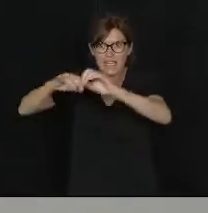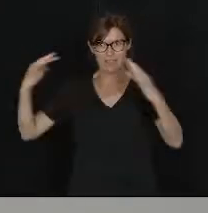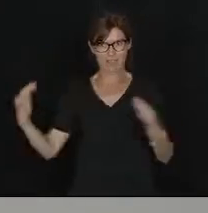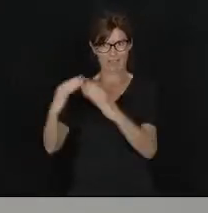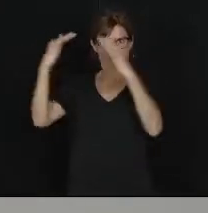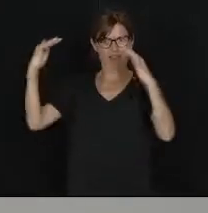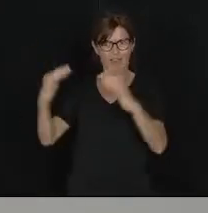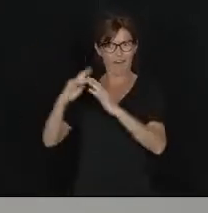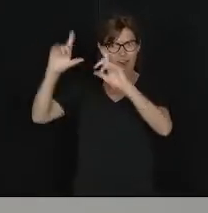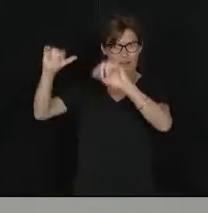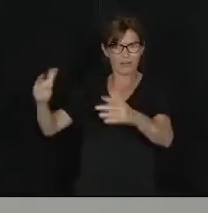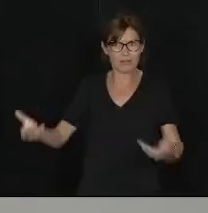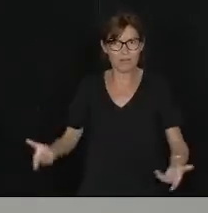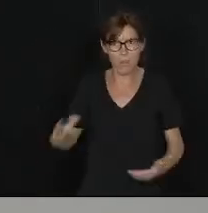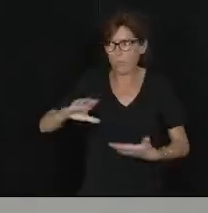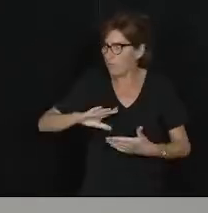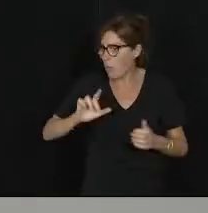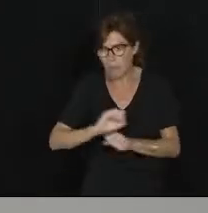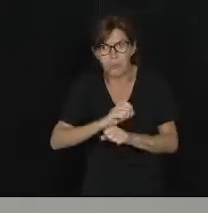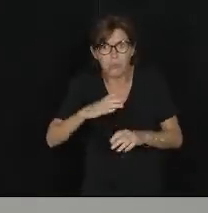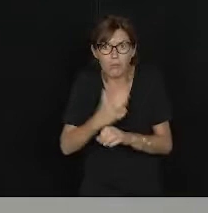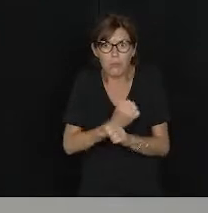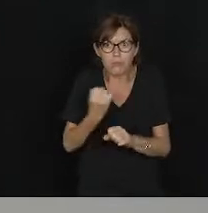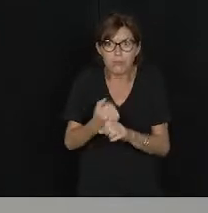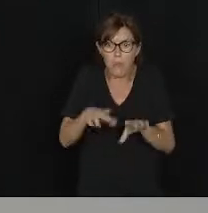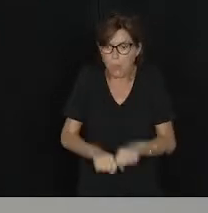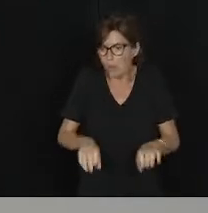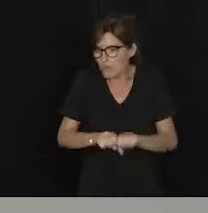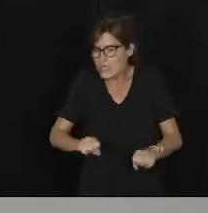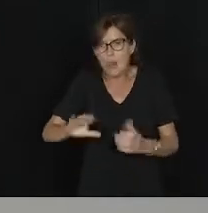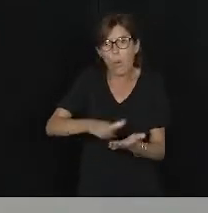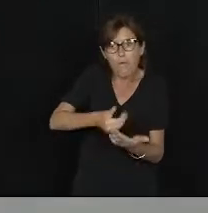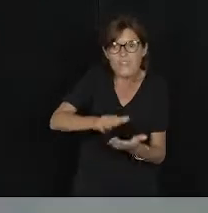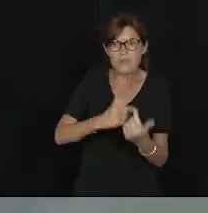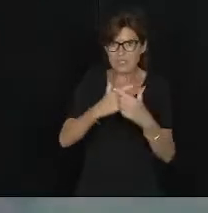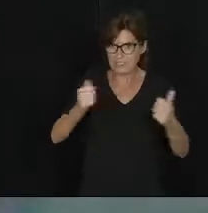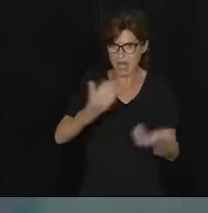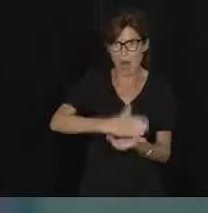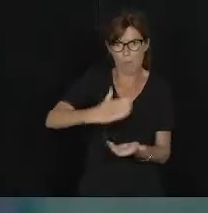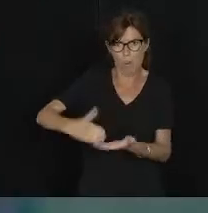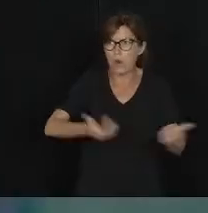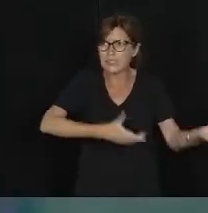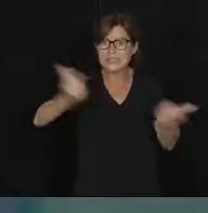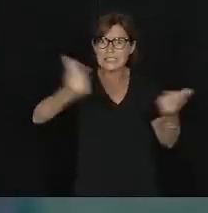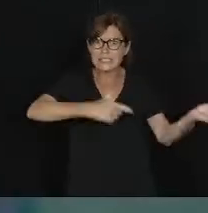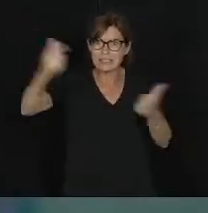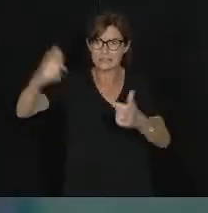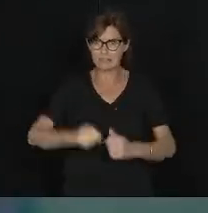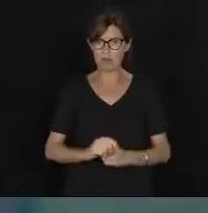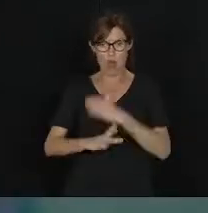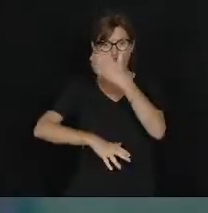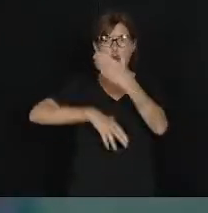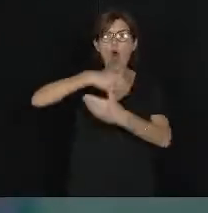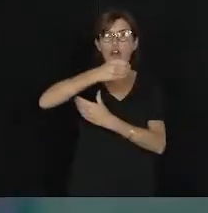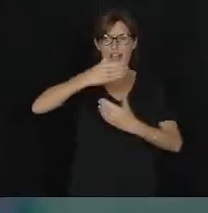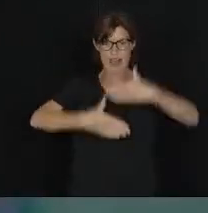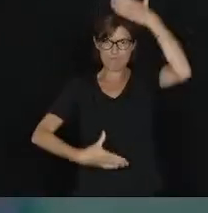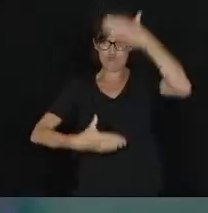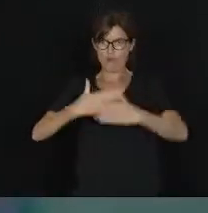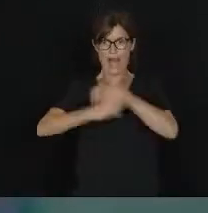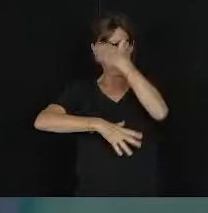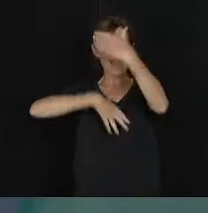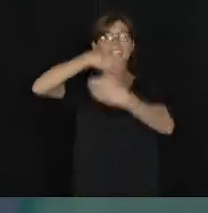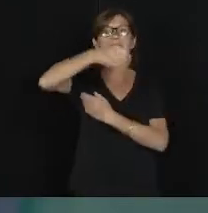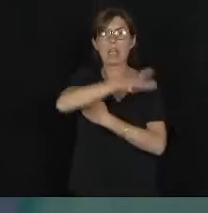des confitures qu'on envoie sur le front, etc. etc. Hors les murs, maîtres et élèves s'y rendent aussi pour porter le deuil.